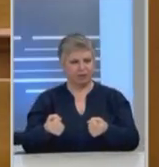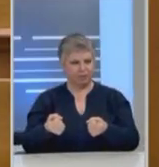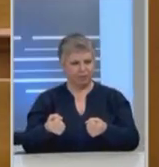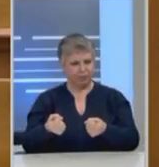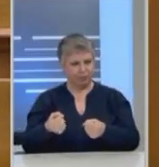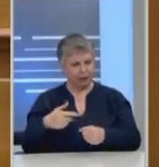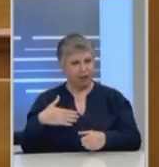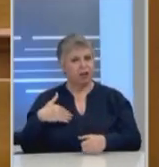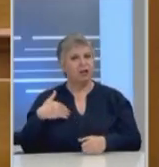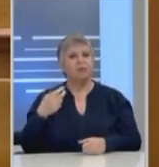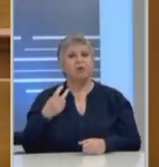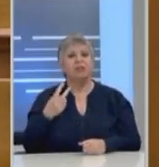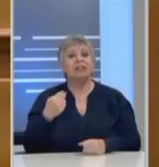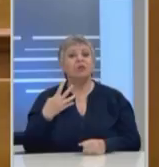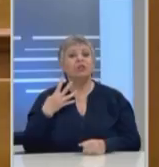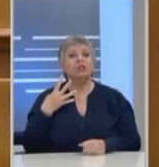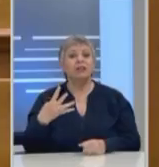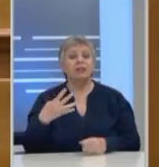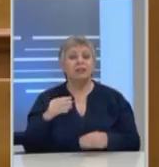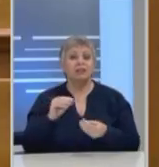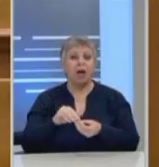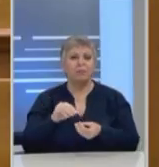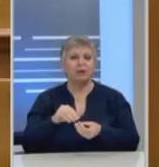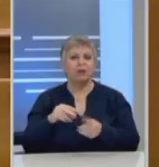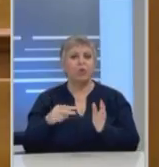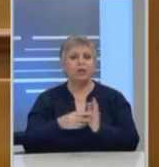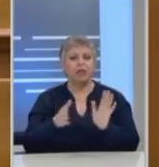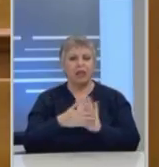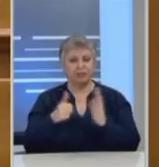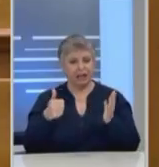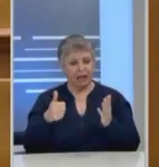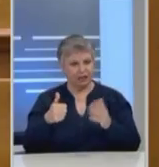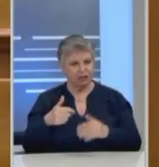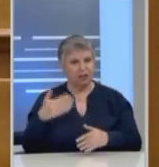24 Τετάρτου 2016. Το διπλό μνημόνιο Τσίπρα. Ορίστε.